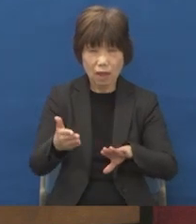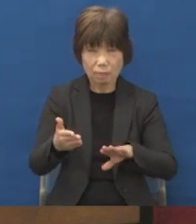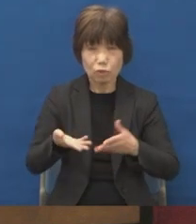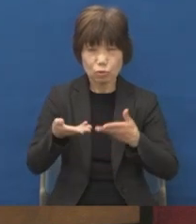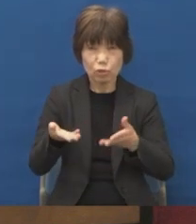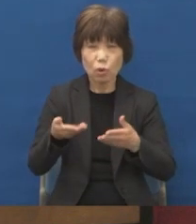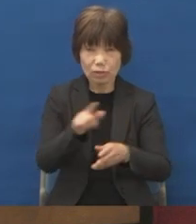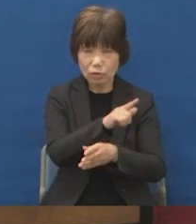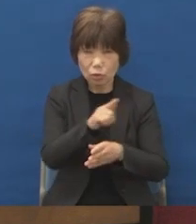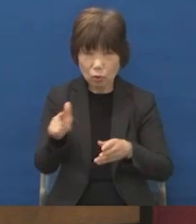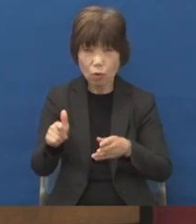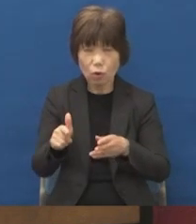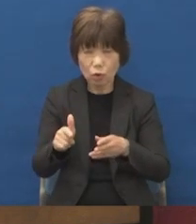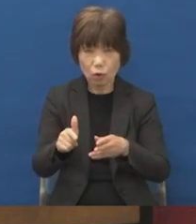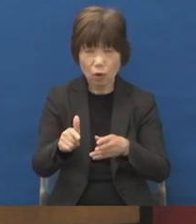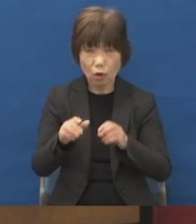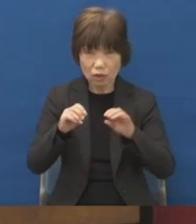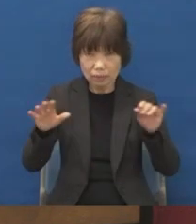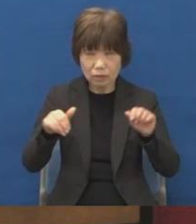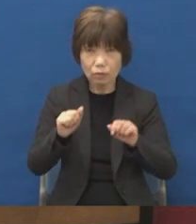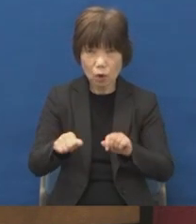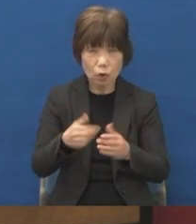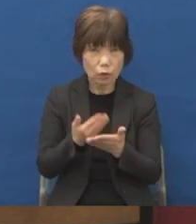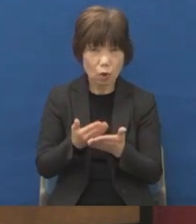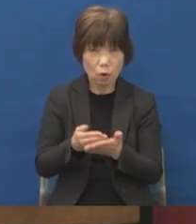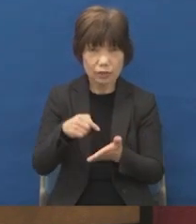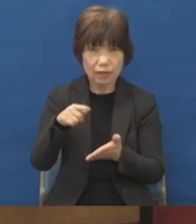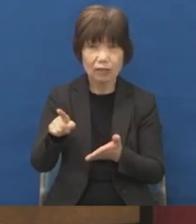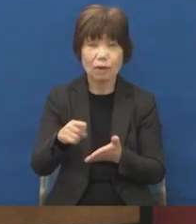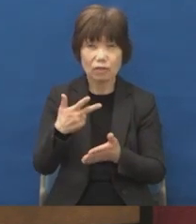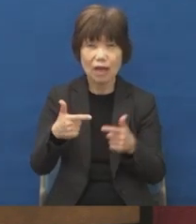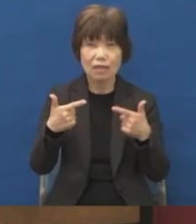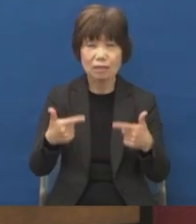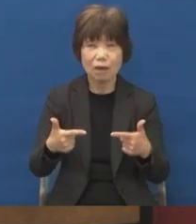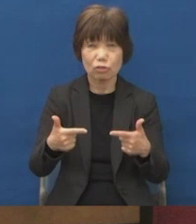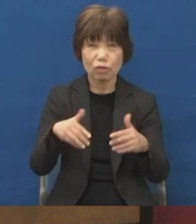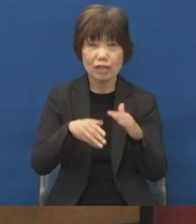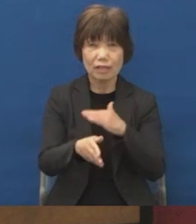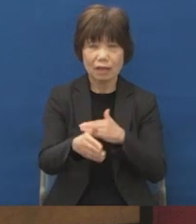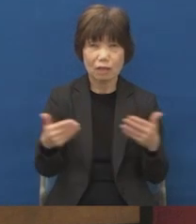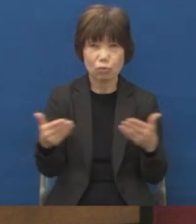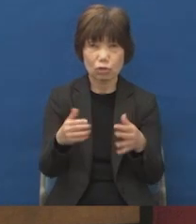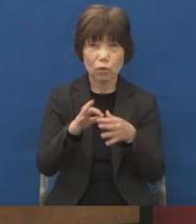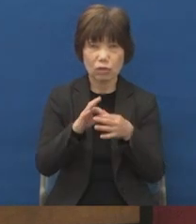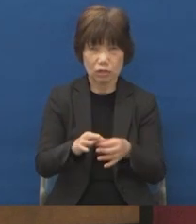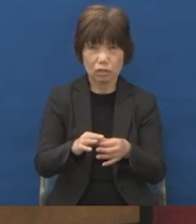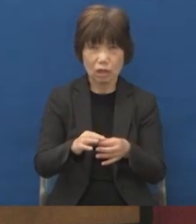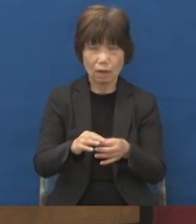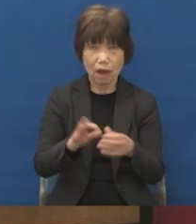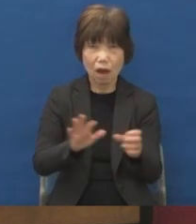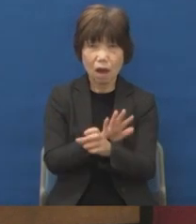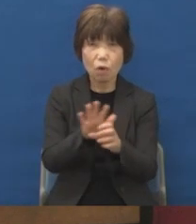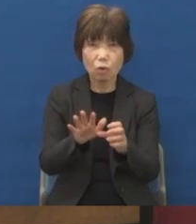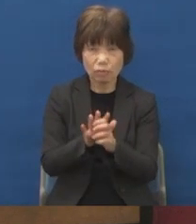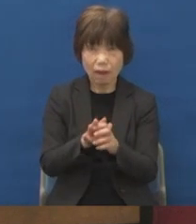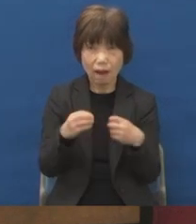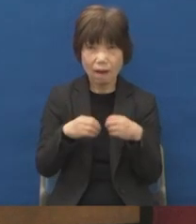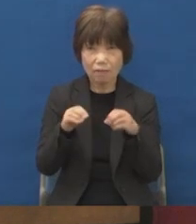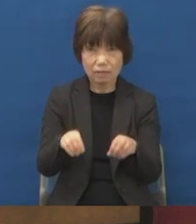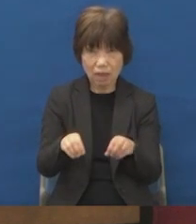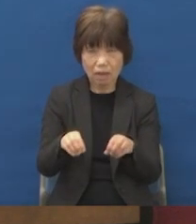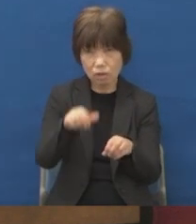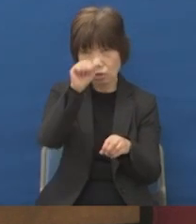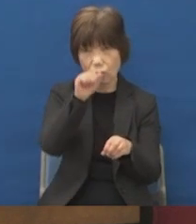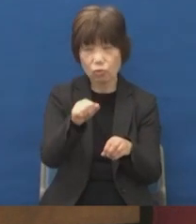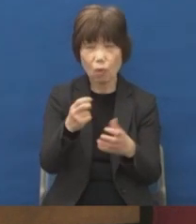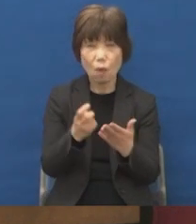も引き続き要望いたします。市バス地下鉄事業においては、新型コロナウイルス感染症の法